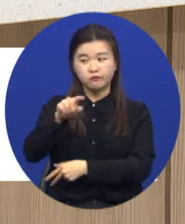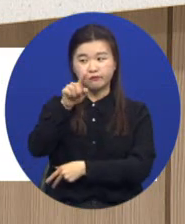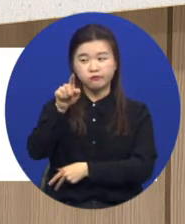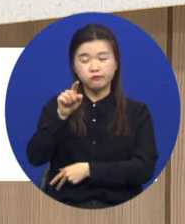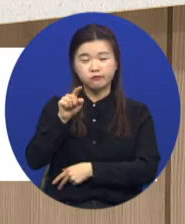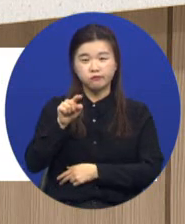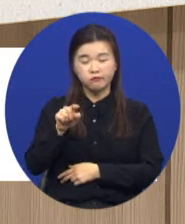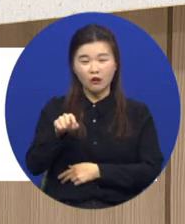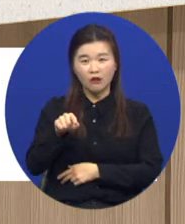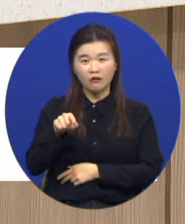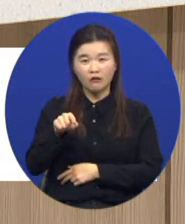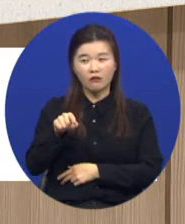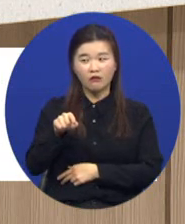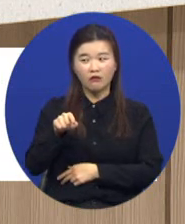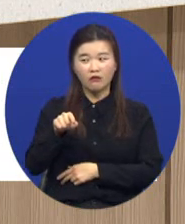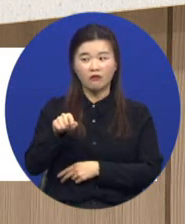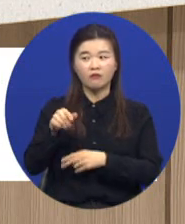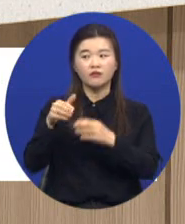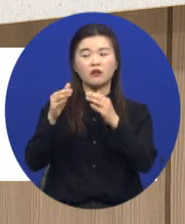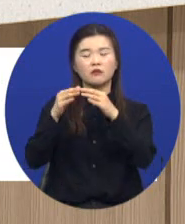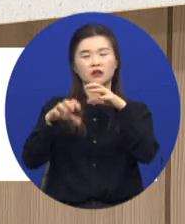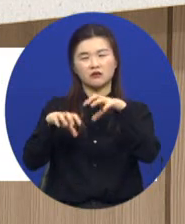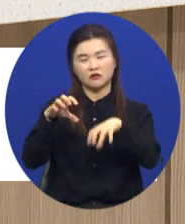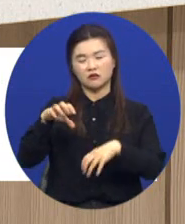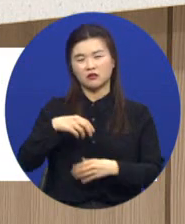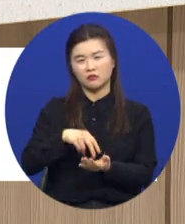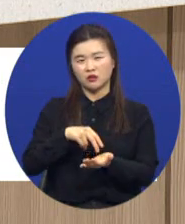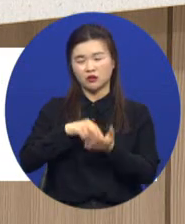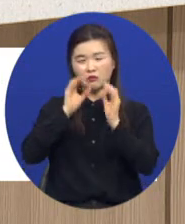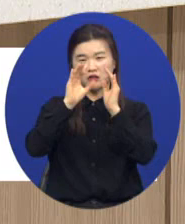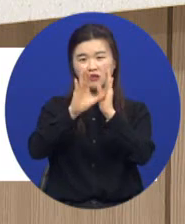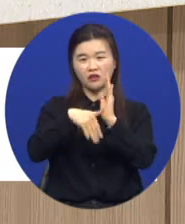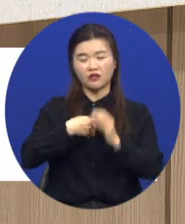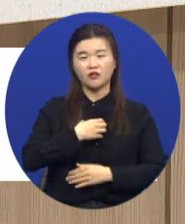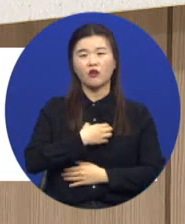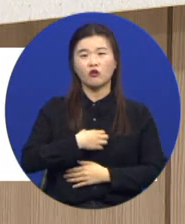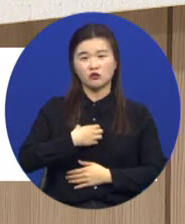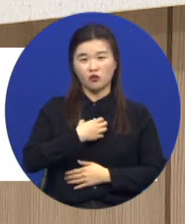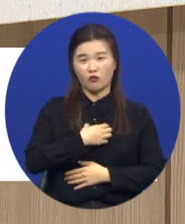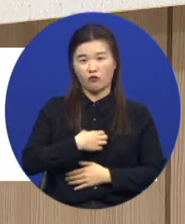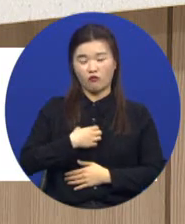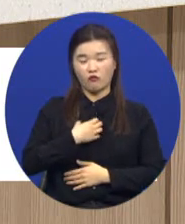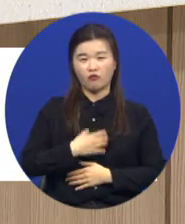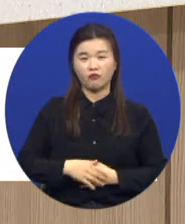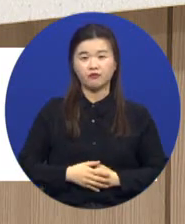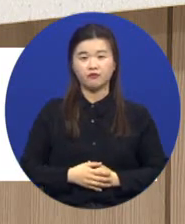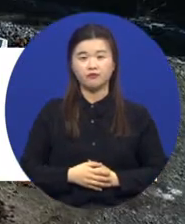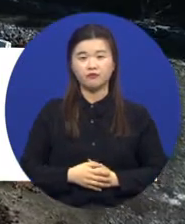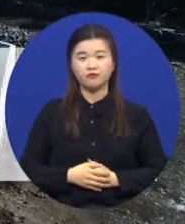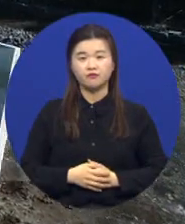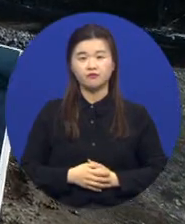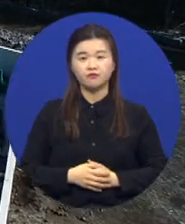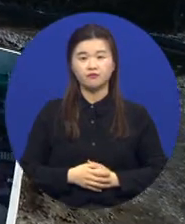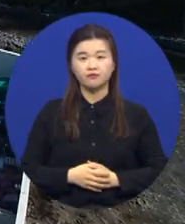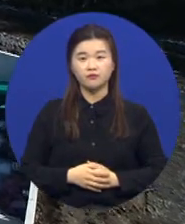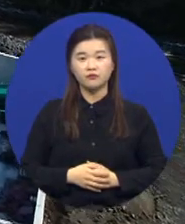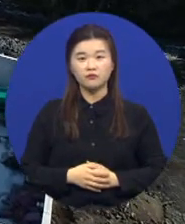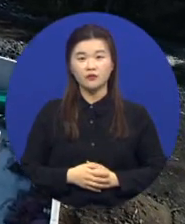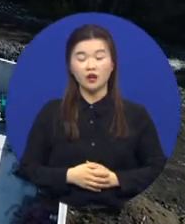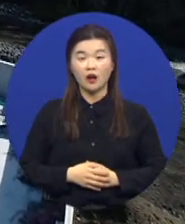투자 위치에서 사업을 하겠냐 가 나 우리의 입장에서 보면 우려스러운 거고